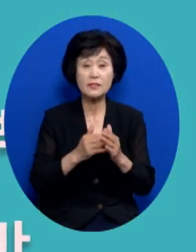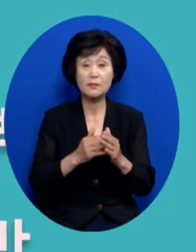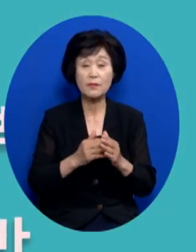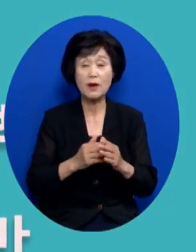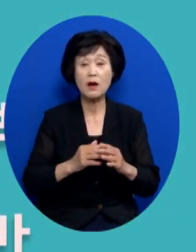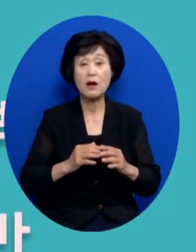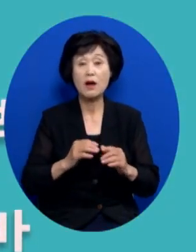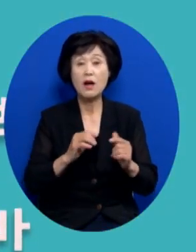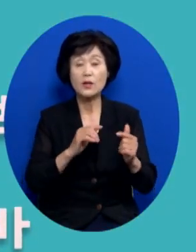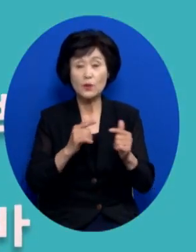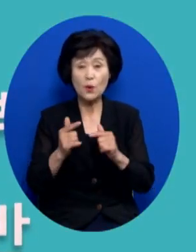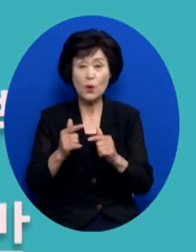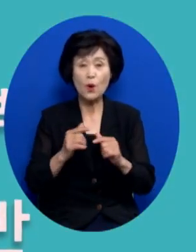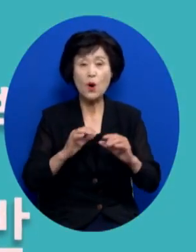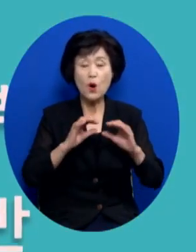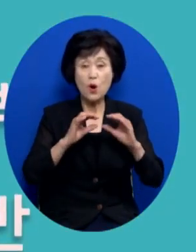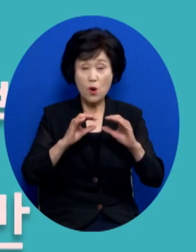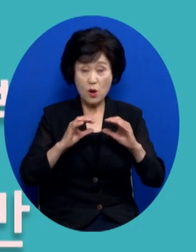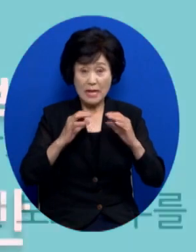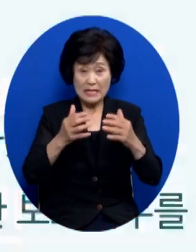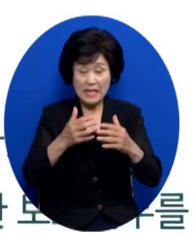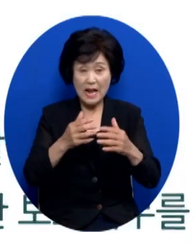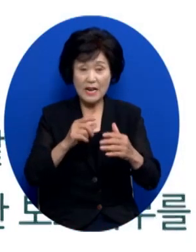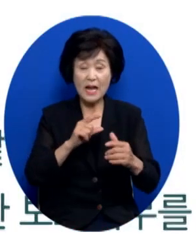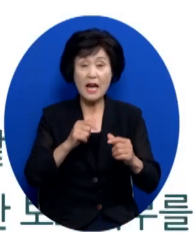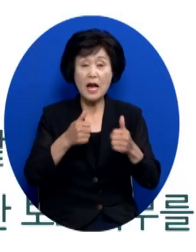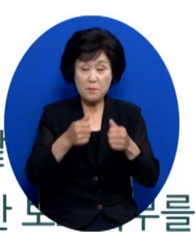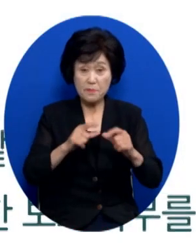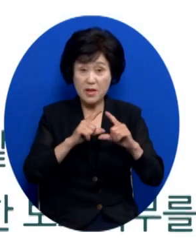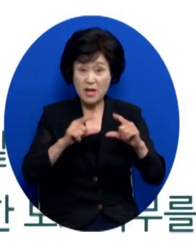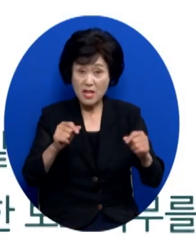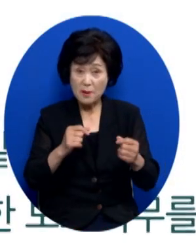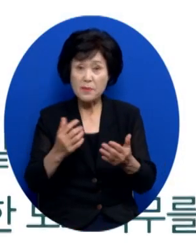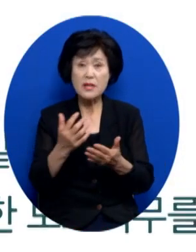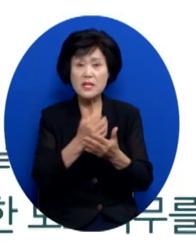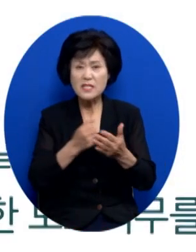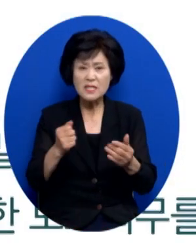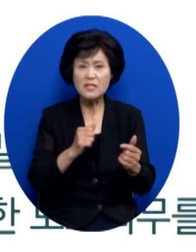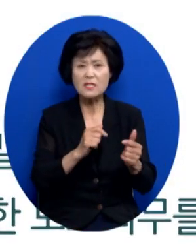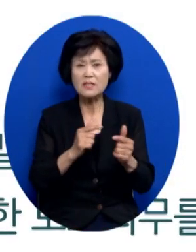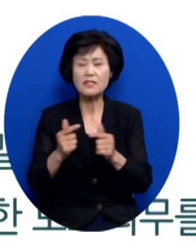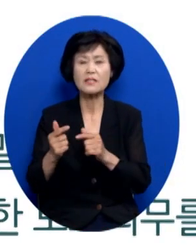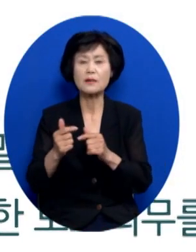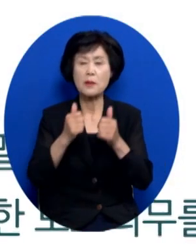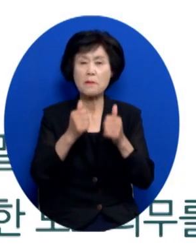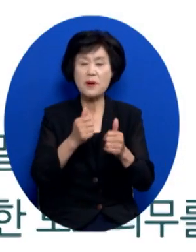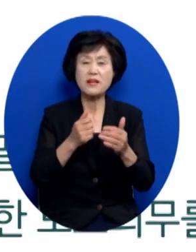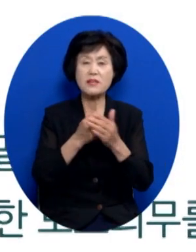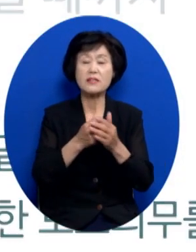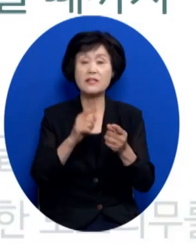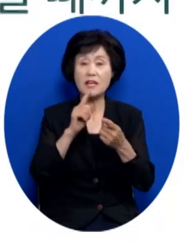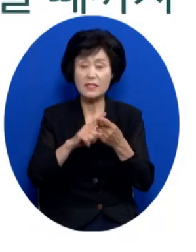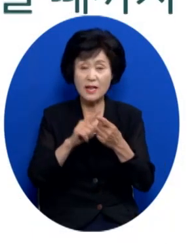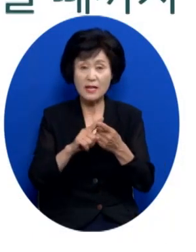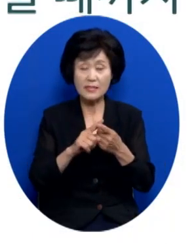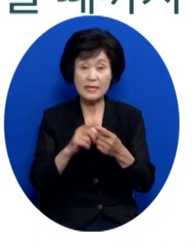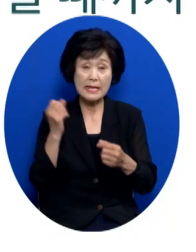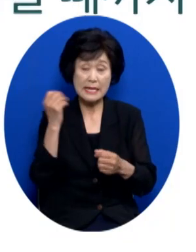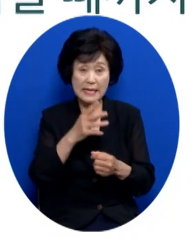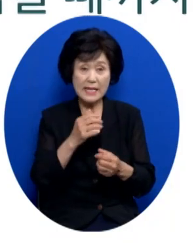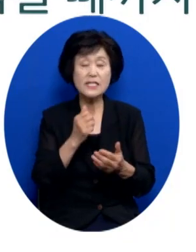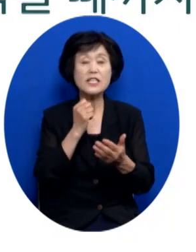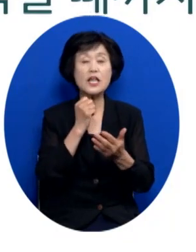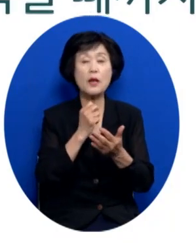취득 확인과 보고 의무 위반, 후견인으로서 보호 의무 위반이라는 판결에 대해서는 법리적 해석을 다시 받아볼